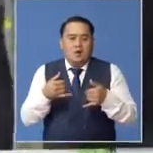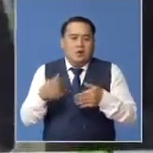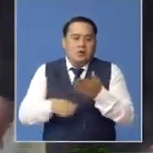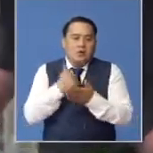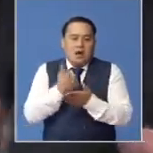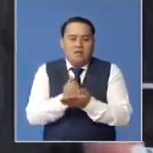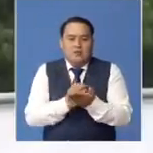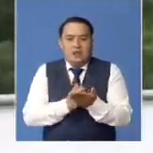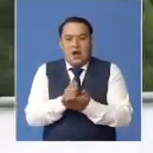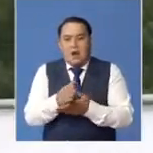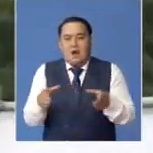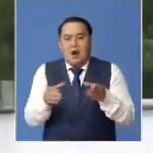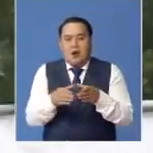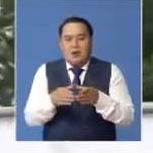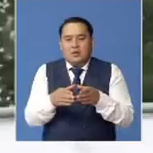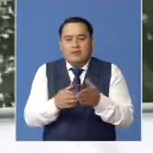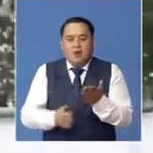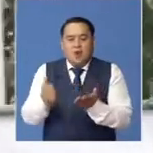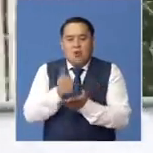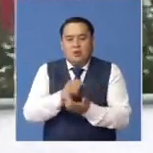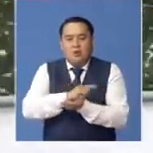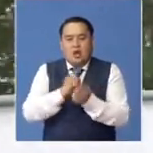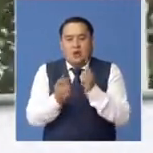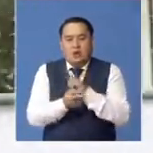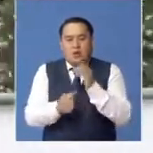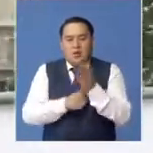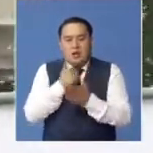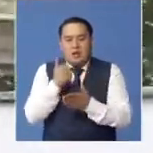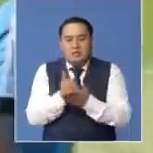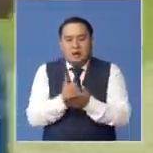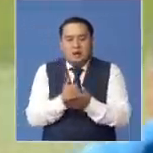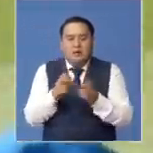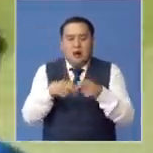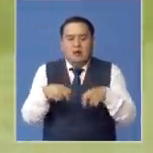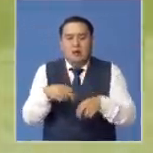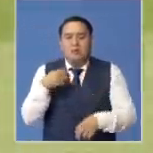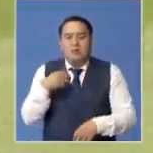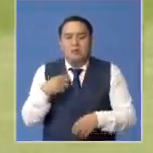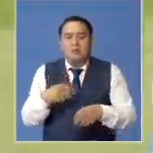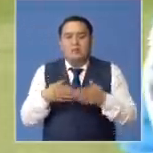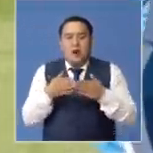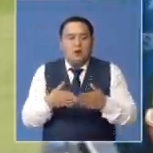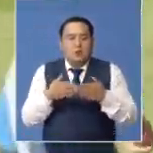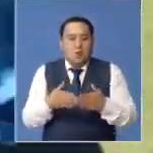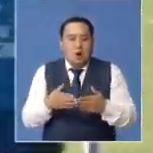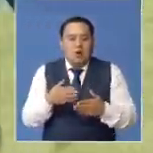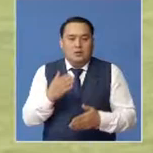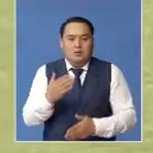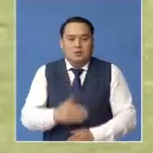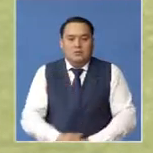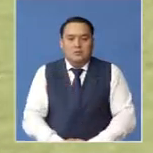приоритетом команды кандидатом на замену нынешнему главному тренеру рассматривается португалец, работавший на Сантьяго